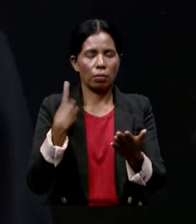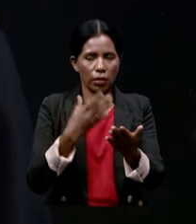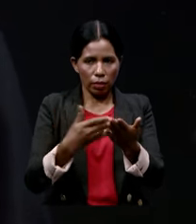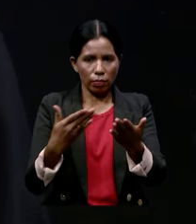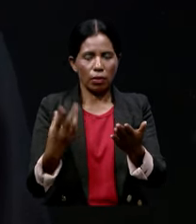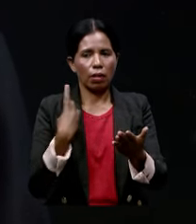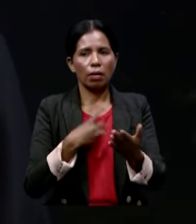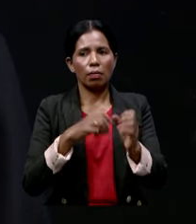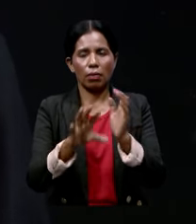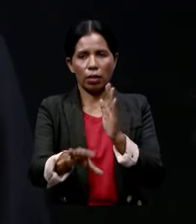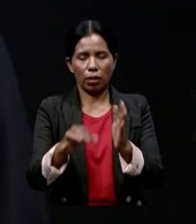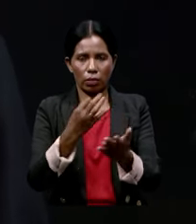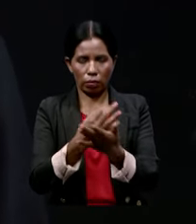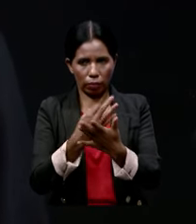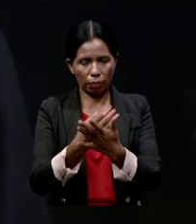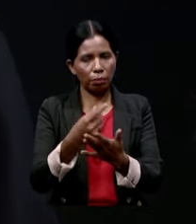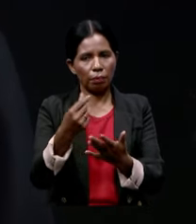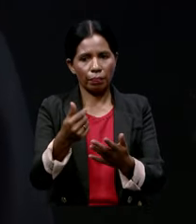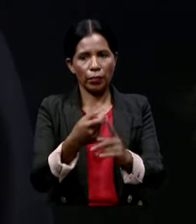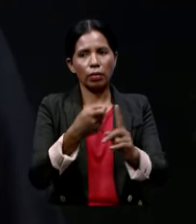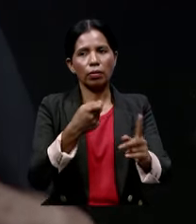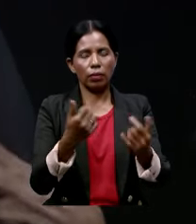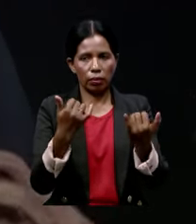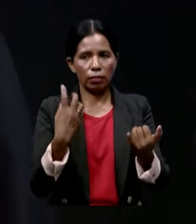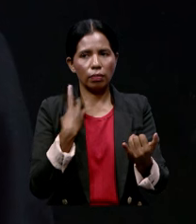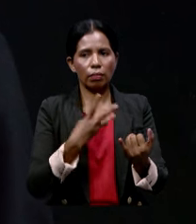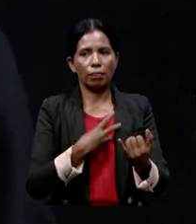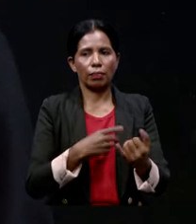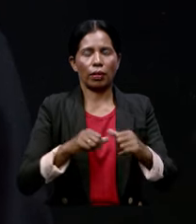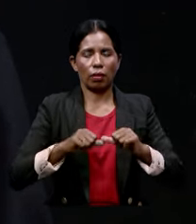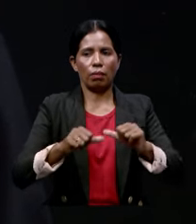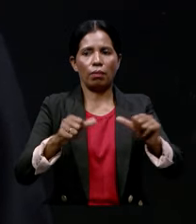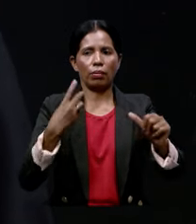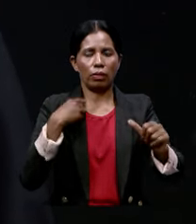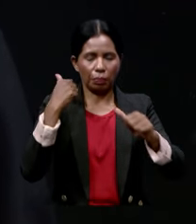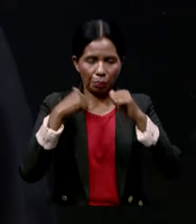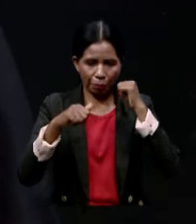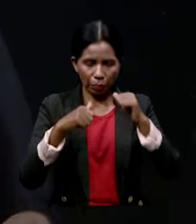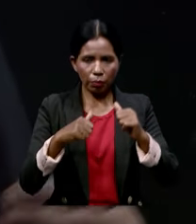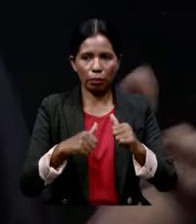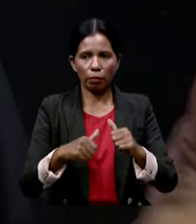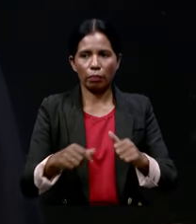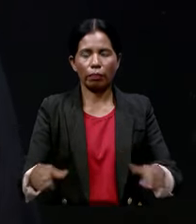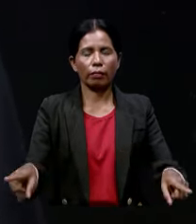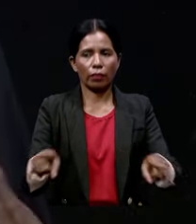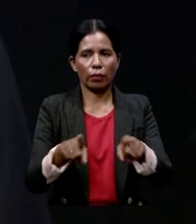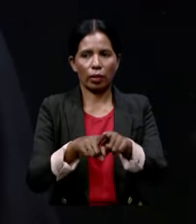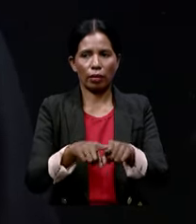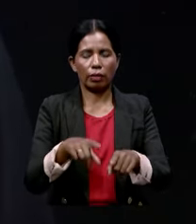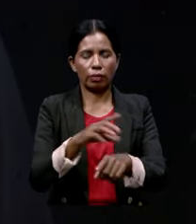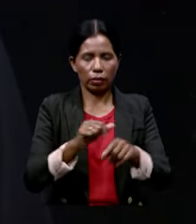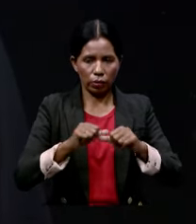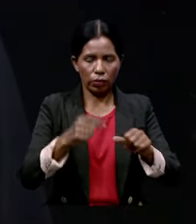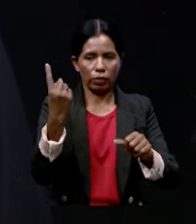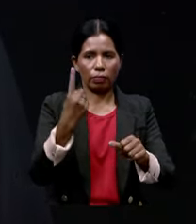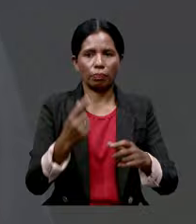atu ne ambele hetan rendimento hosi idane para ami bele continua mine aktividadi hanesan sorone bele laba